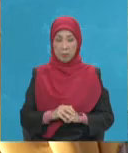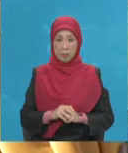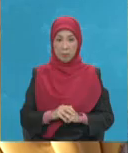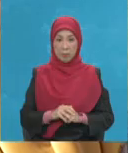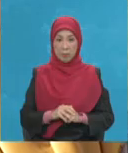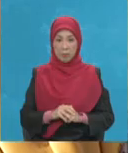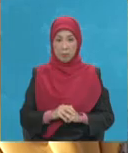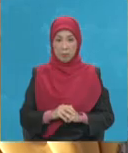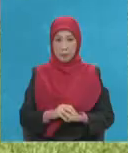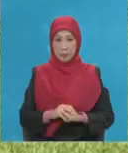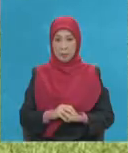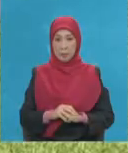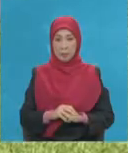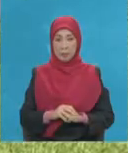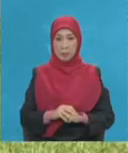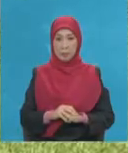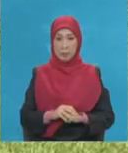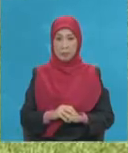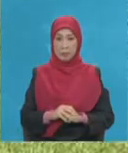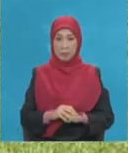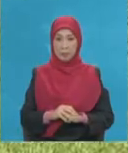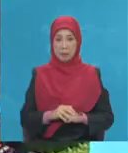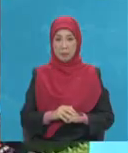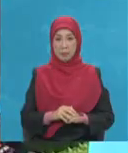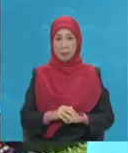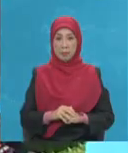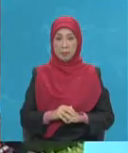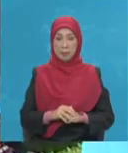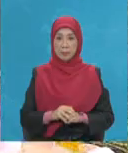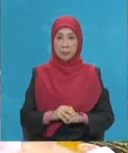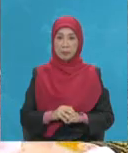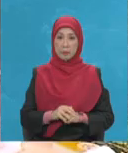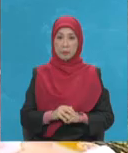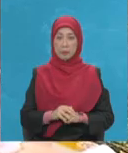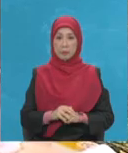yang sempurna, yang sempurna serta taat,